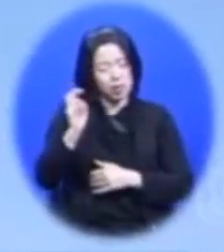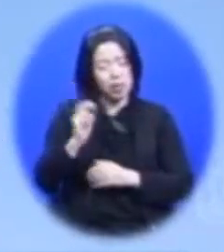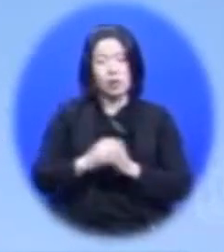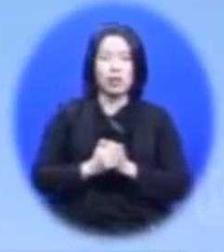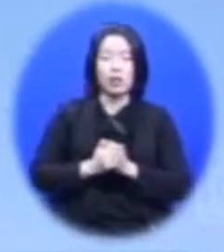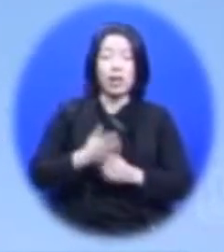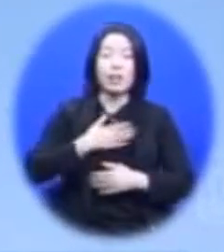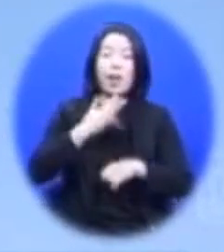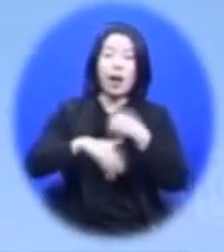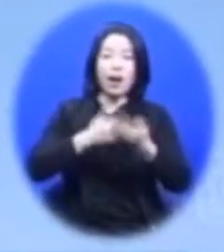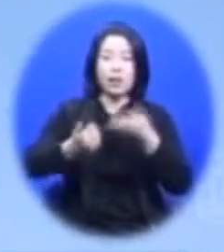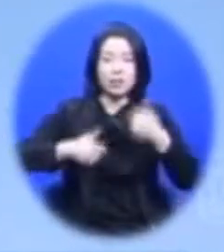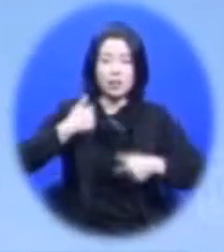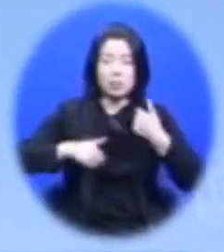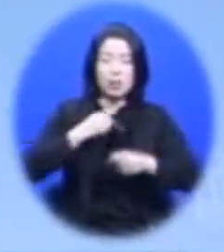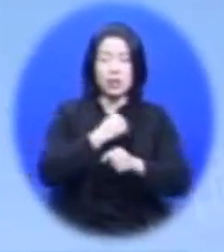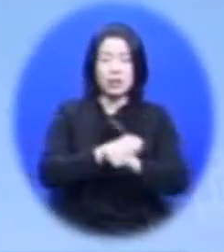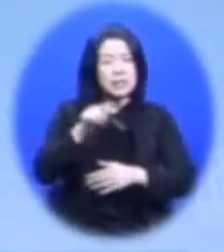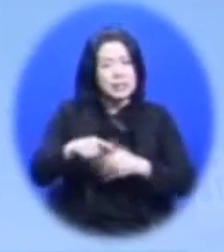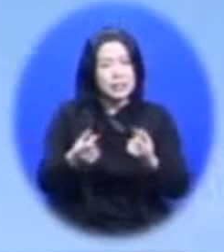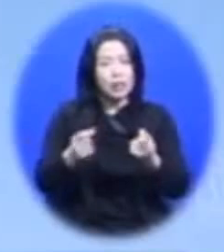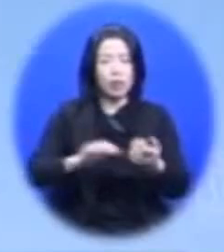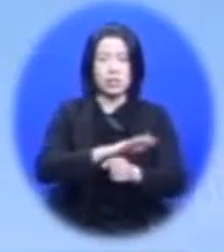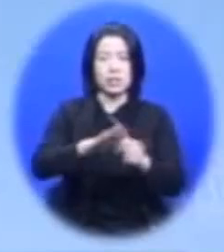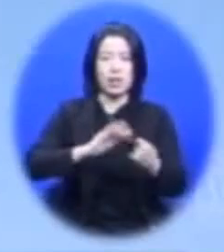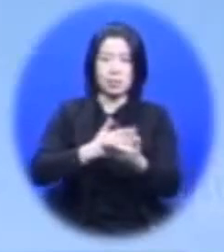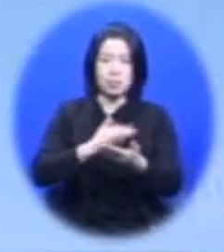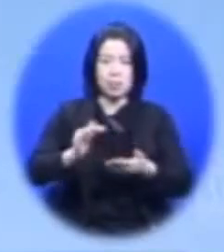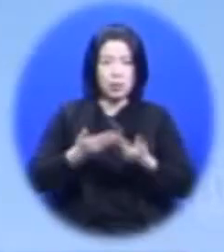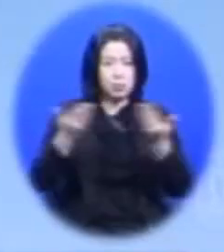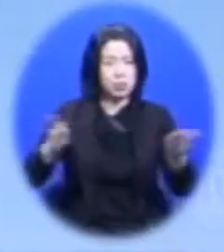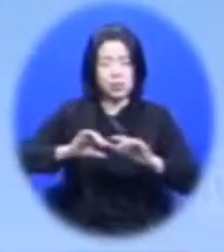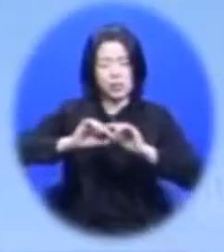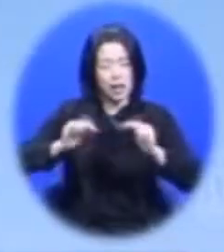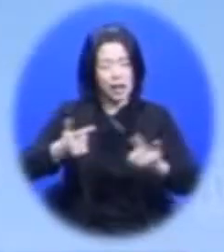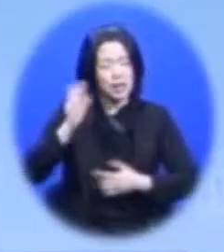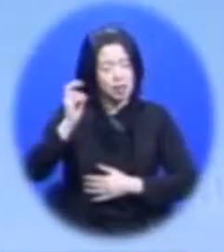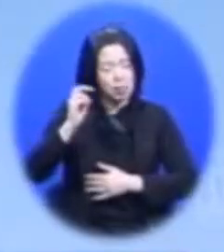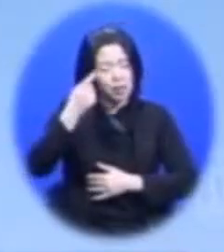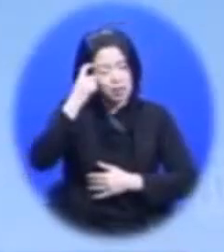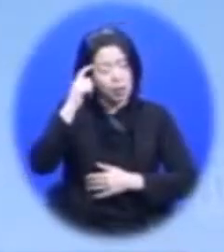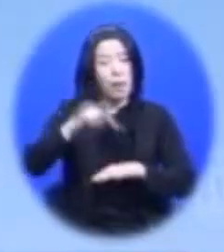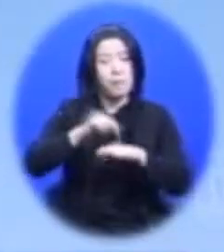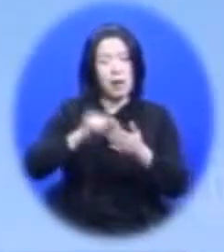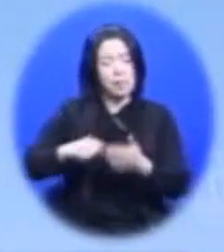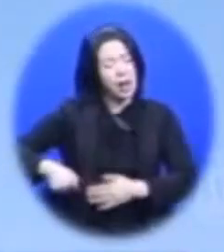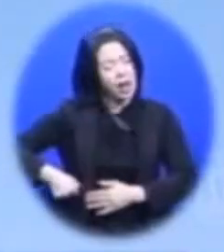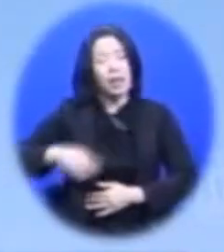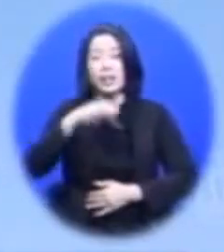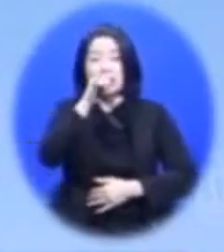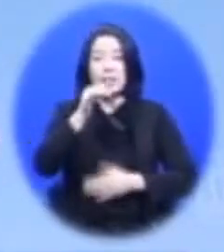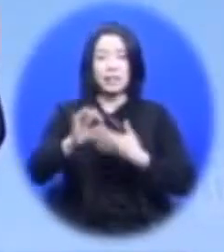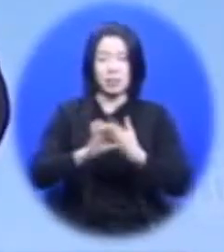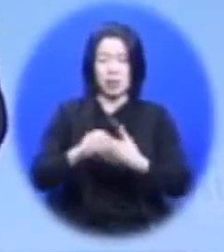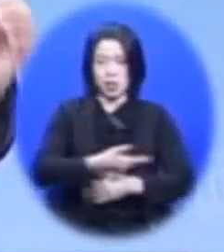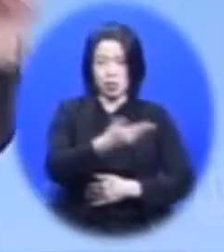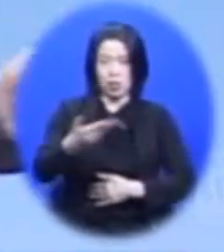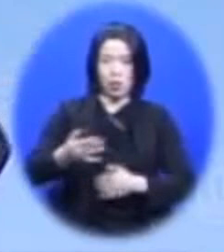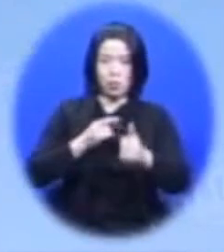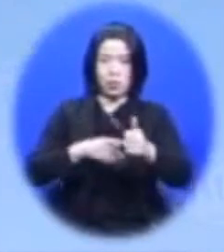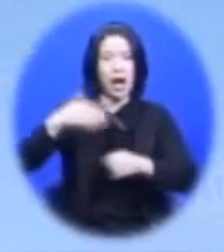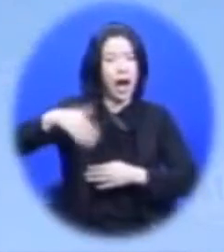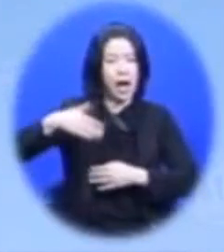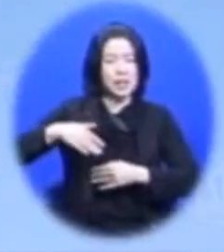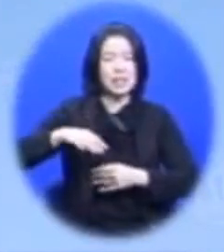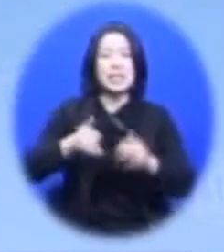내가 하나님이 기뻐하시는 그런 사랑을 베풀지 않았나 봐, 이런 마음의 가책이 있으시다면 여러분에게는 아직도